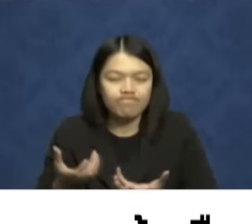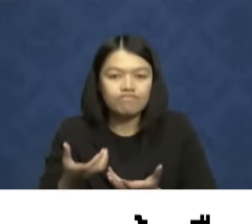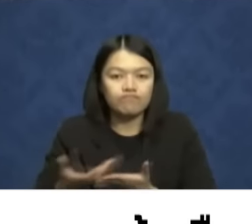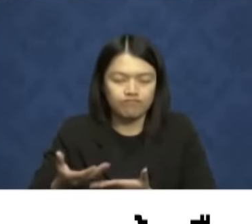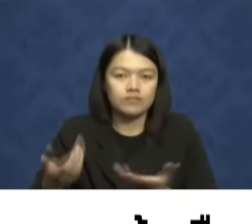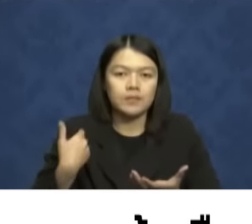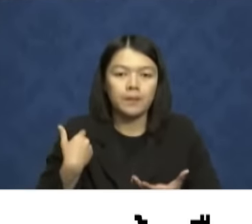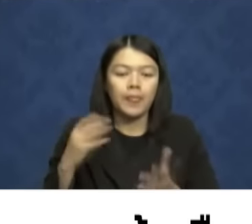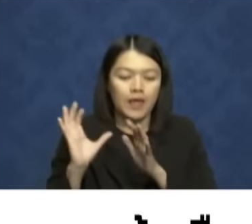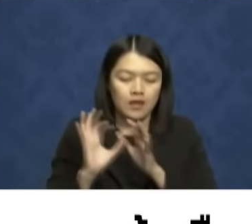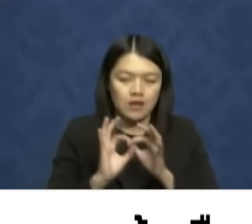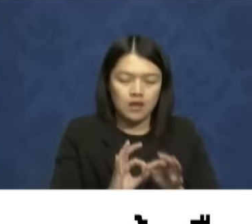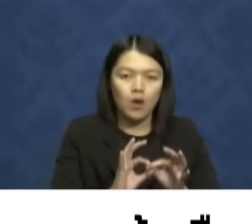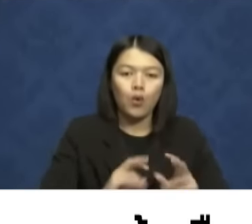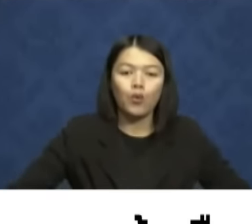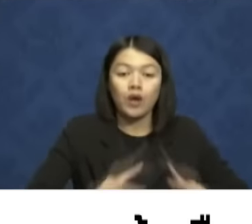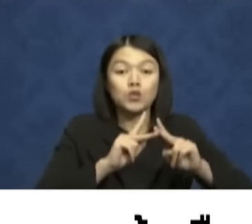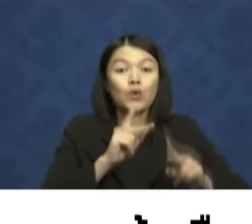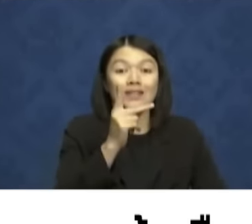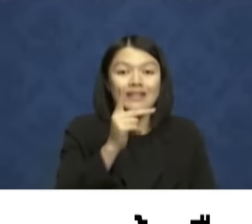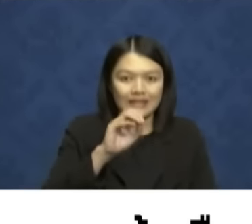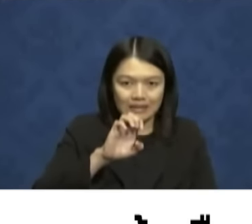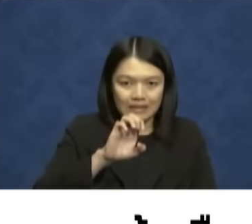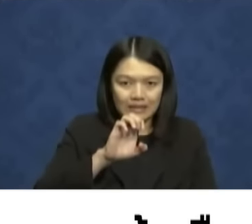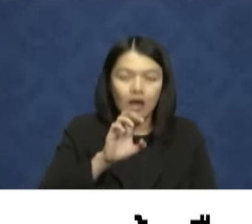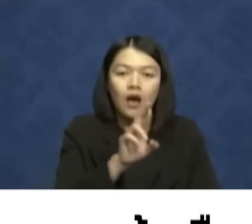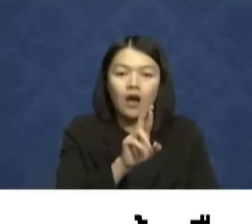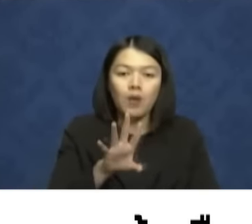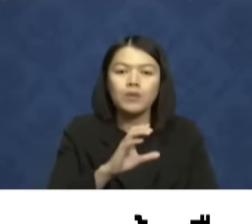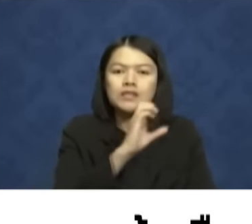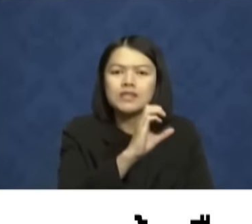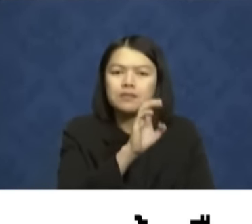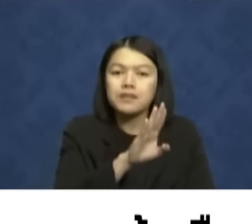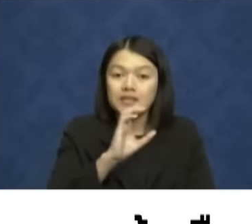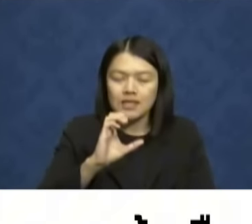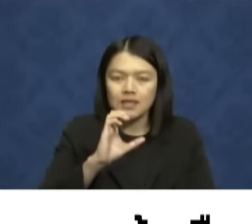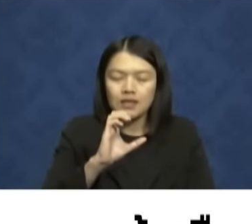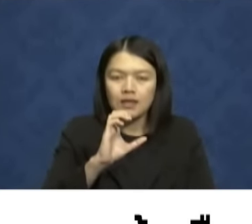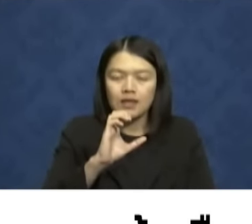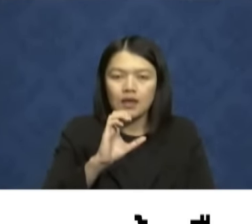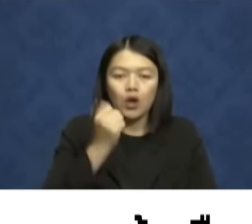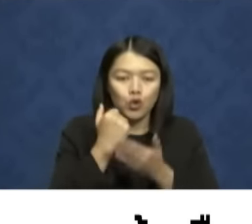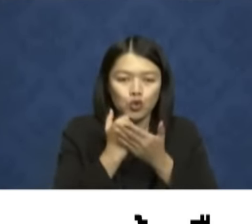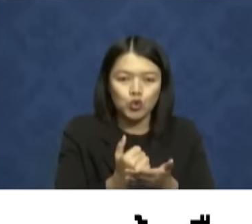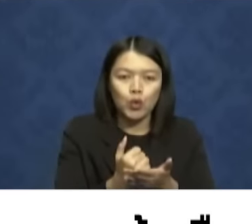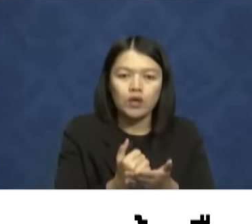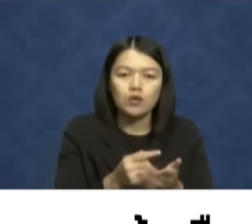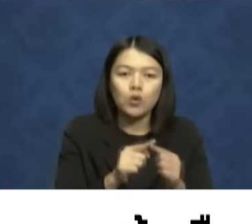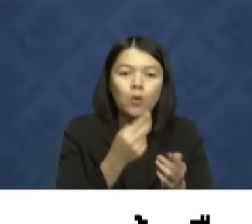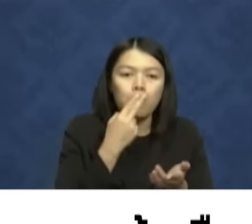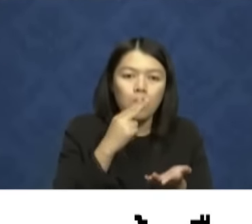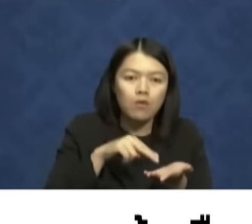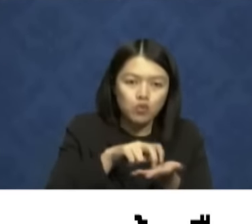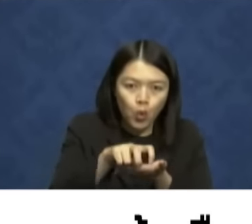คะมาสอดคล้องกับของกระทรวง deค่ะที่จะมีระบบ CBCเข้ามารองรับเอ่อ Mageจากทาง